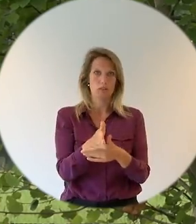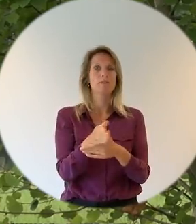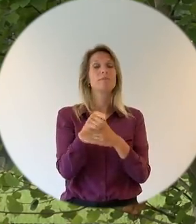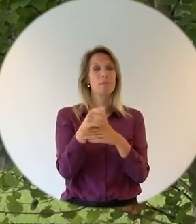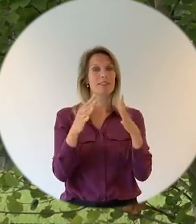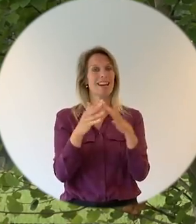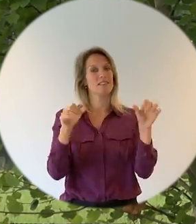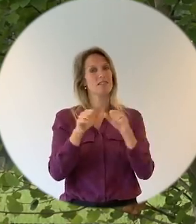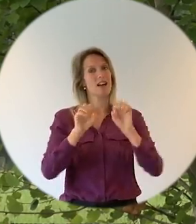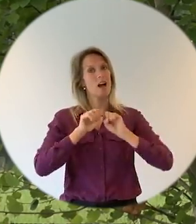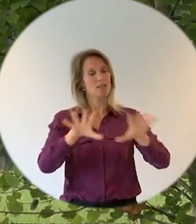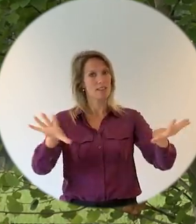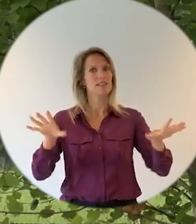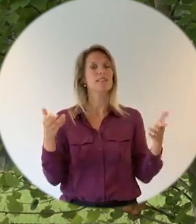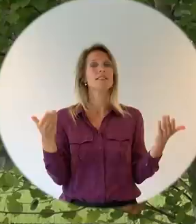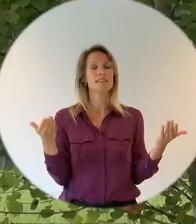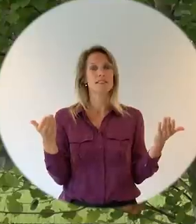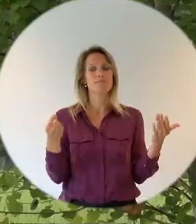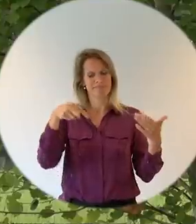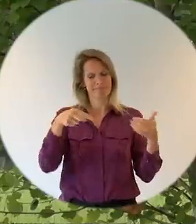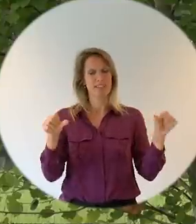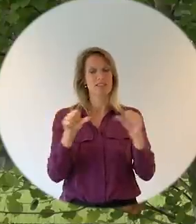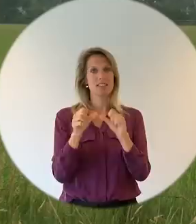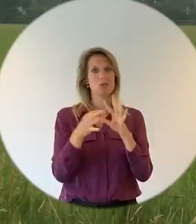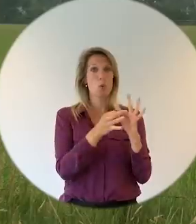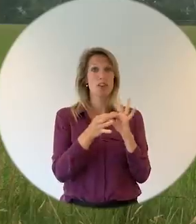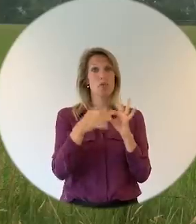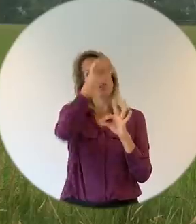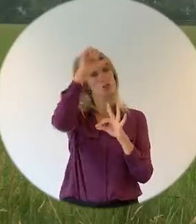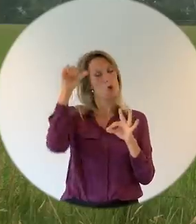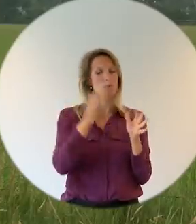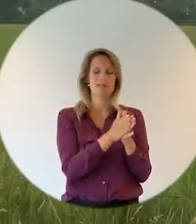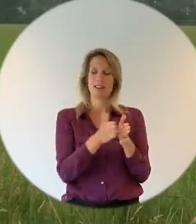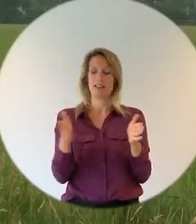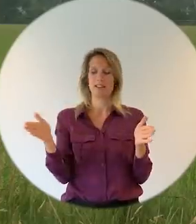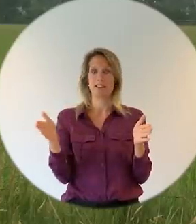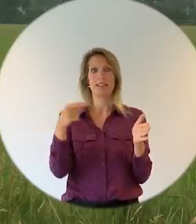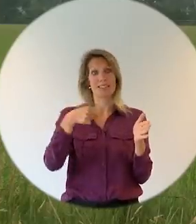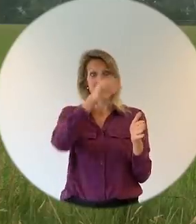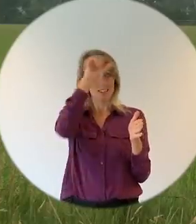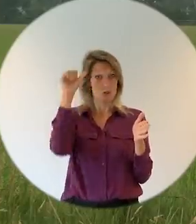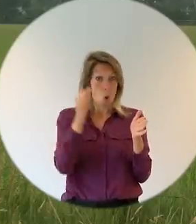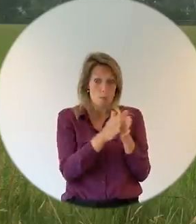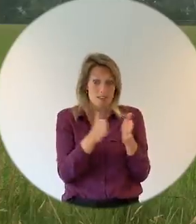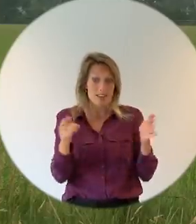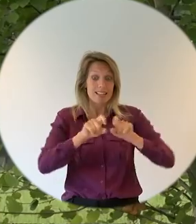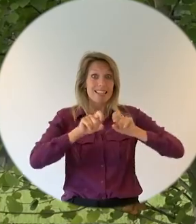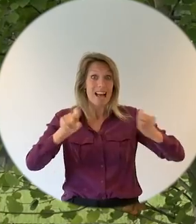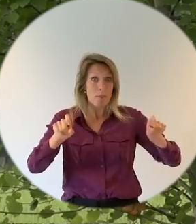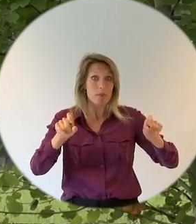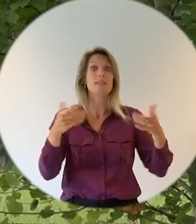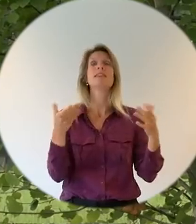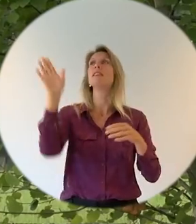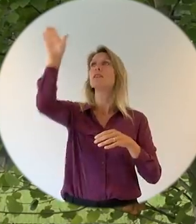van kerkdiensten. Deze dienst is dan ook onderdeel van een zomerserie. En deze zomerserie heet Gods